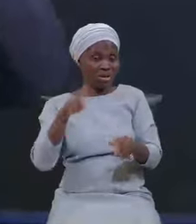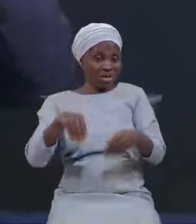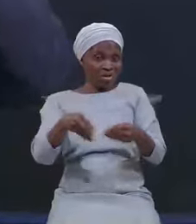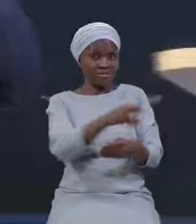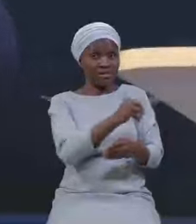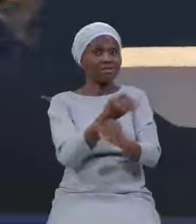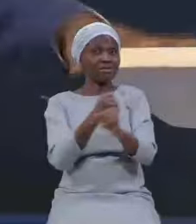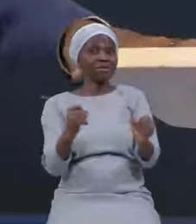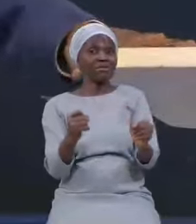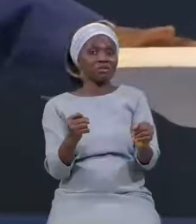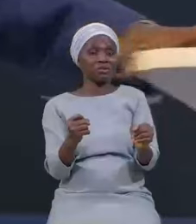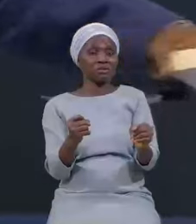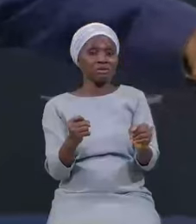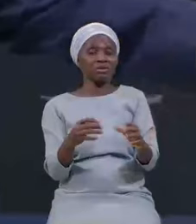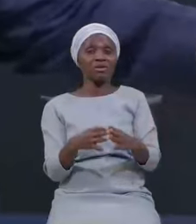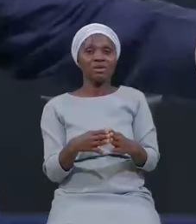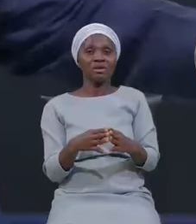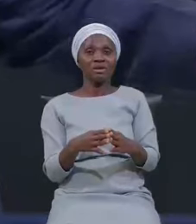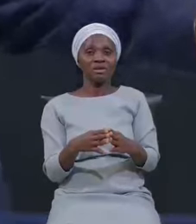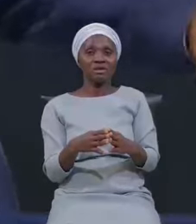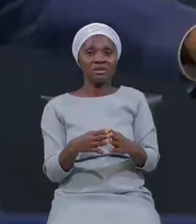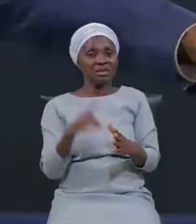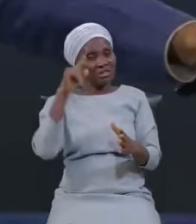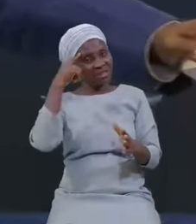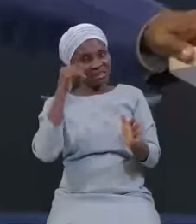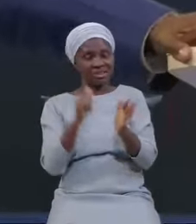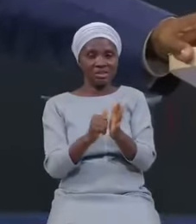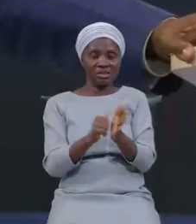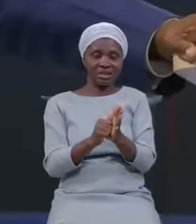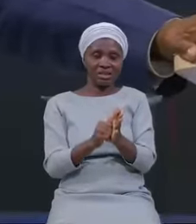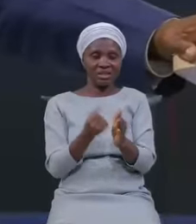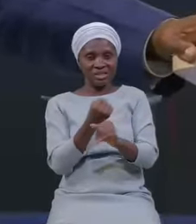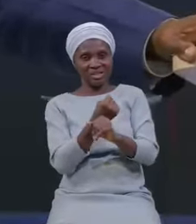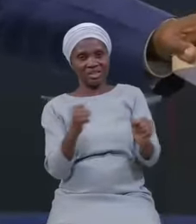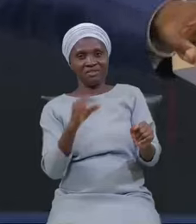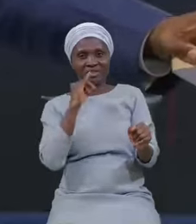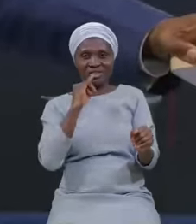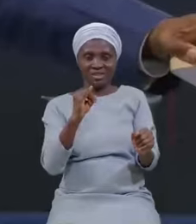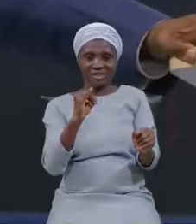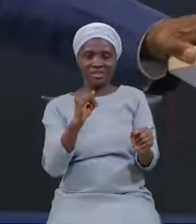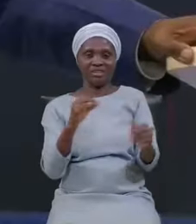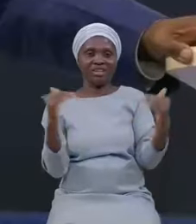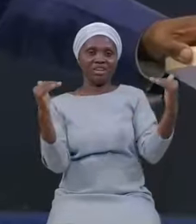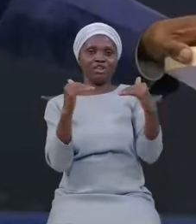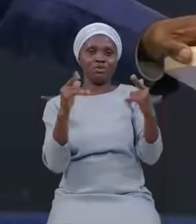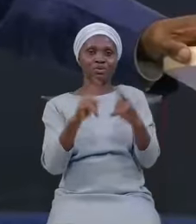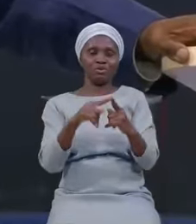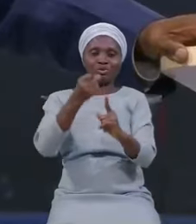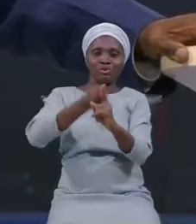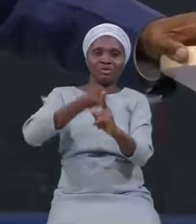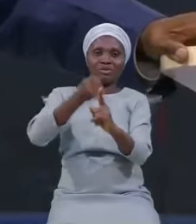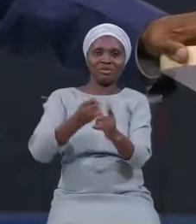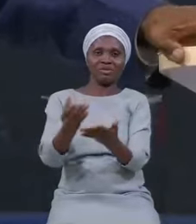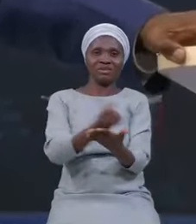salut est équivalent au salaire. Ils seront déçus au dernier jour. Parce que